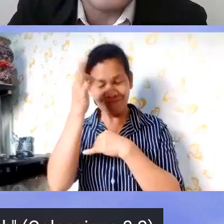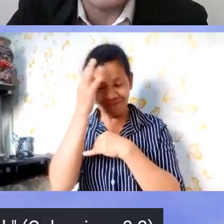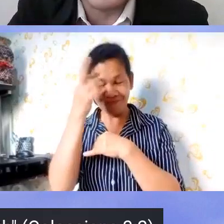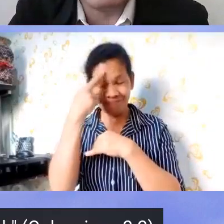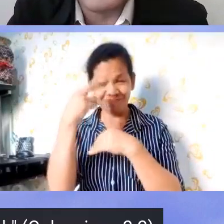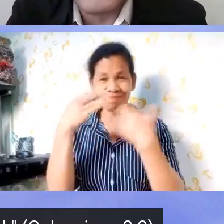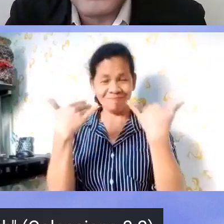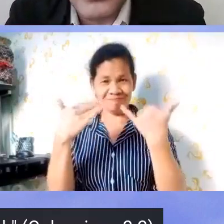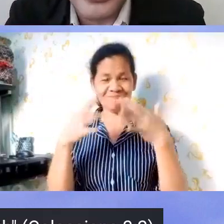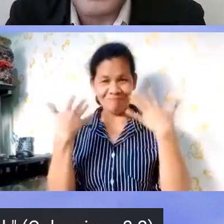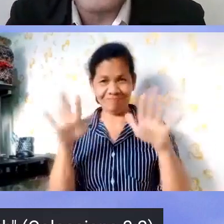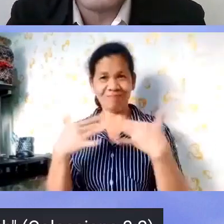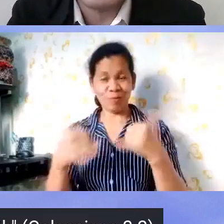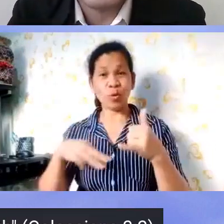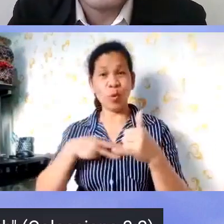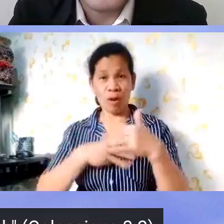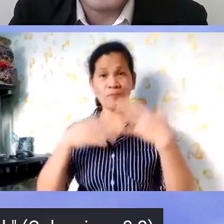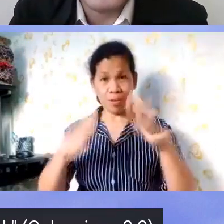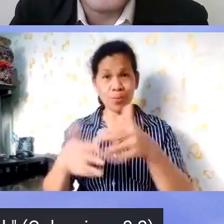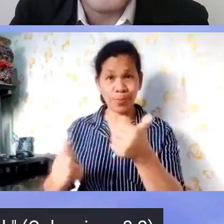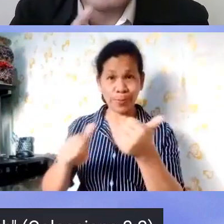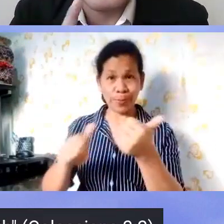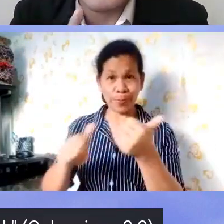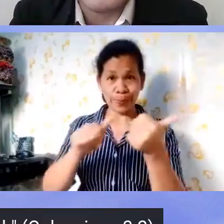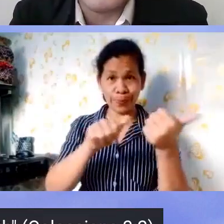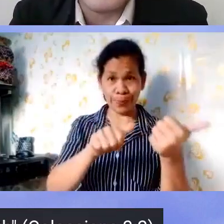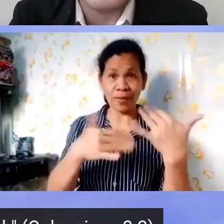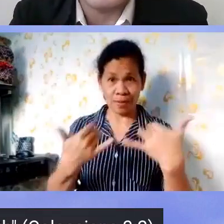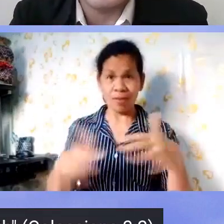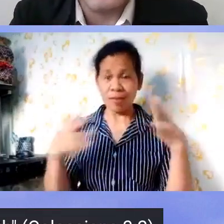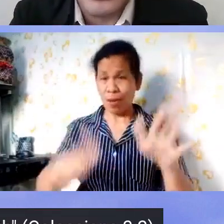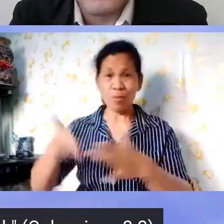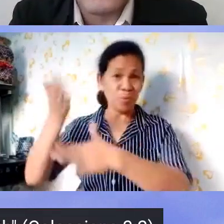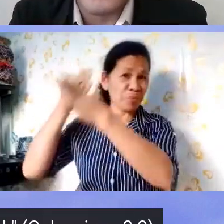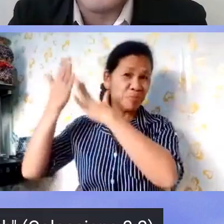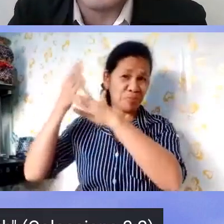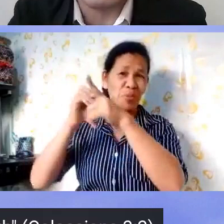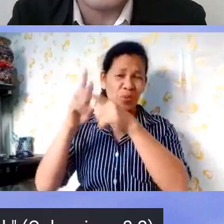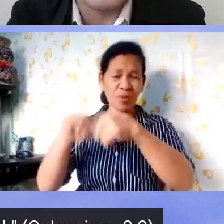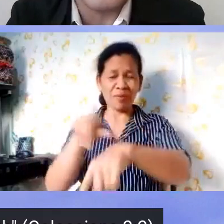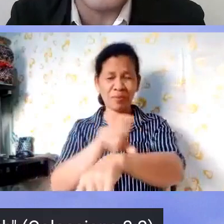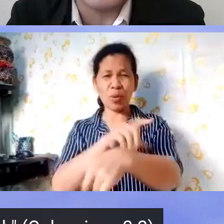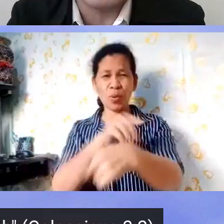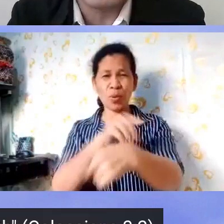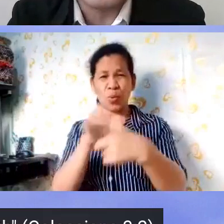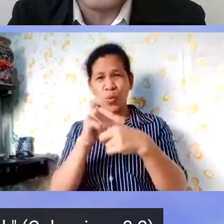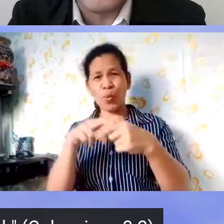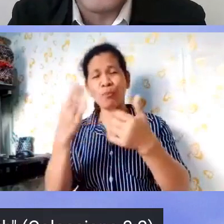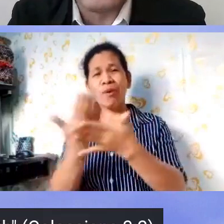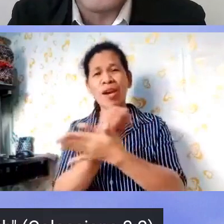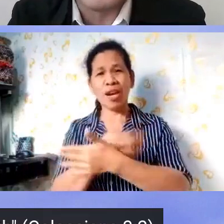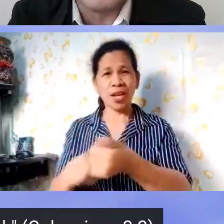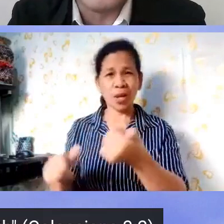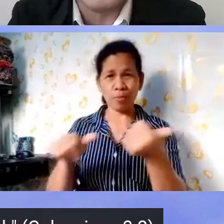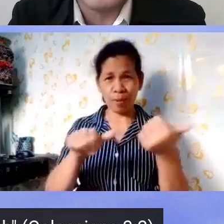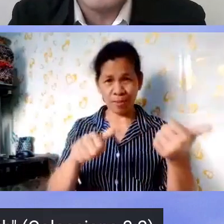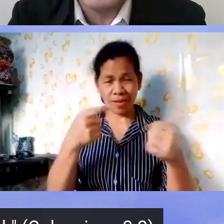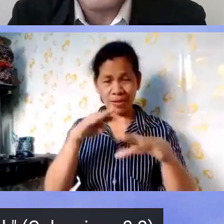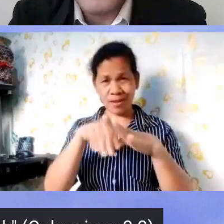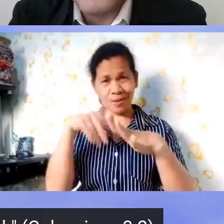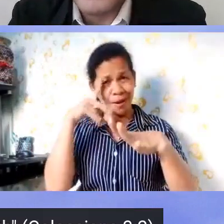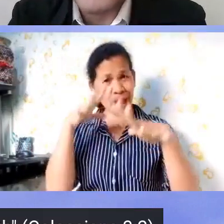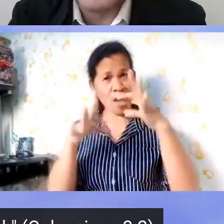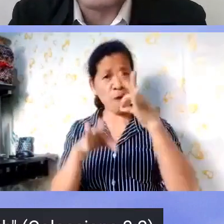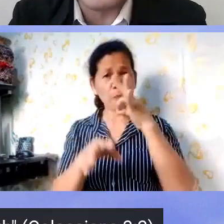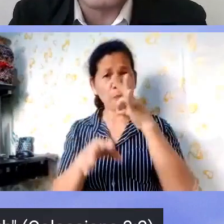mga nabautismuhan, kayo man ay matagal na o bago pa na binyagan sa pananampalataya,